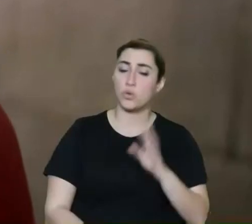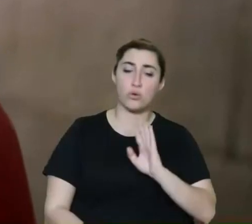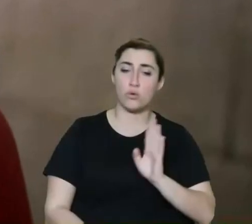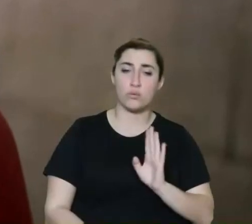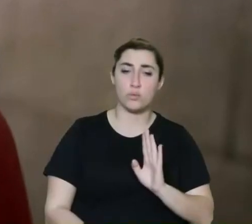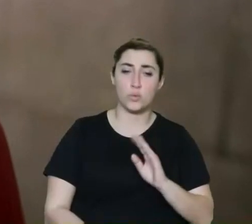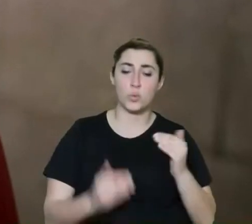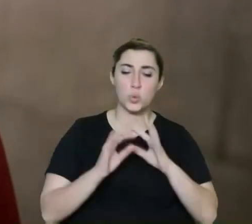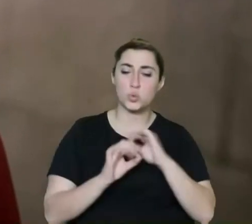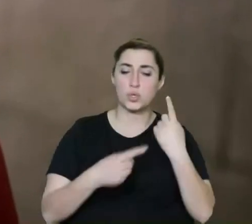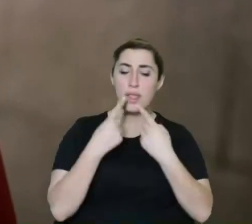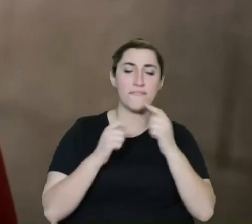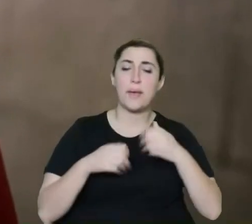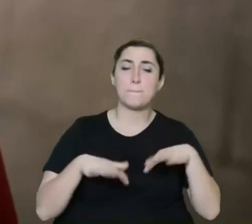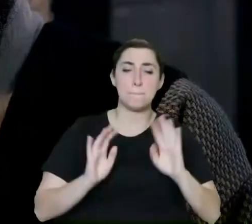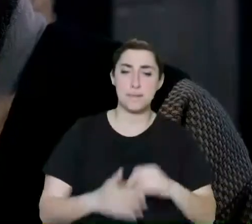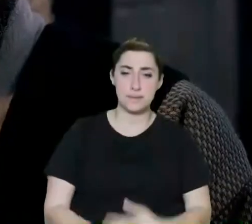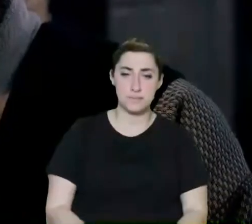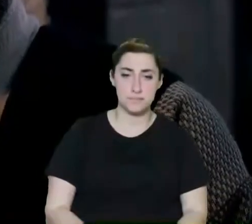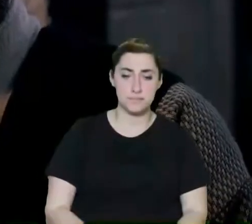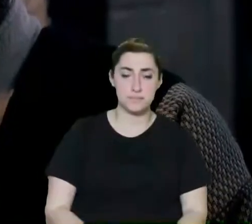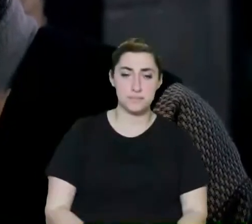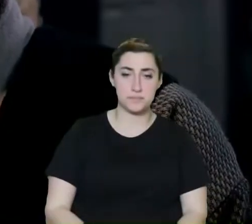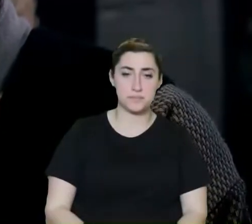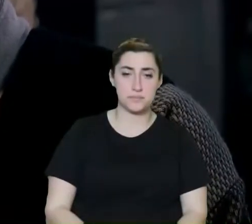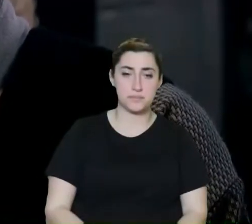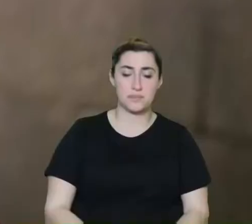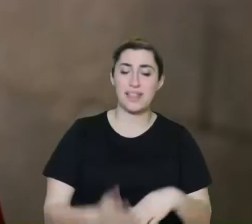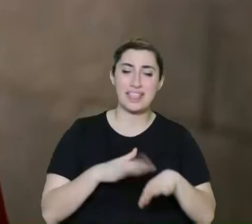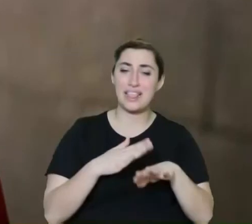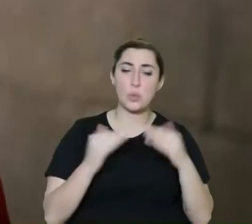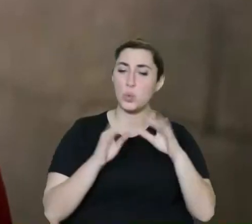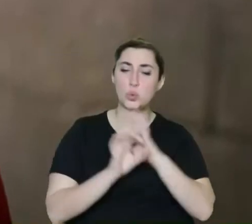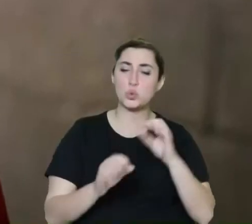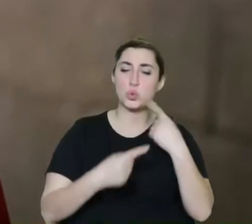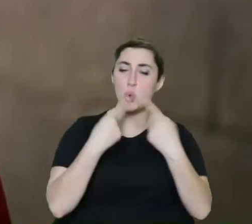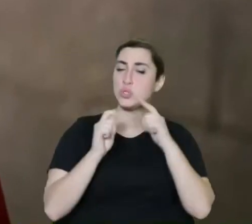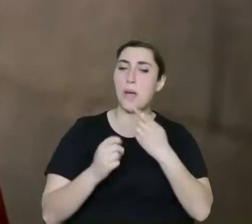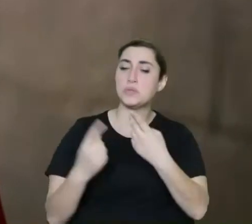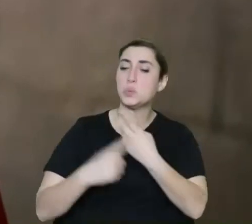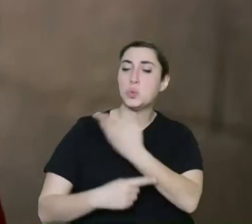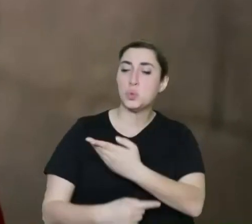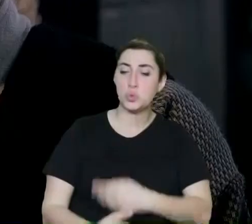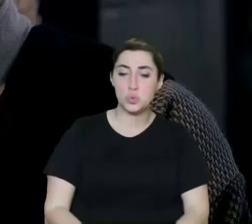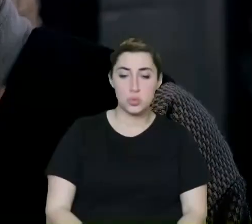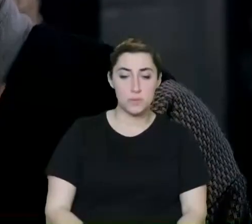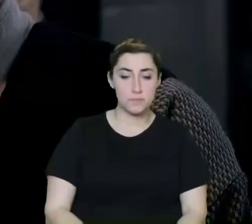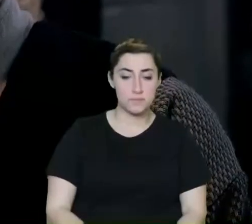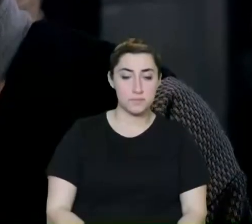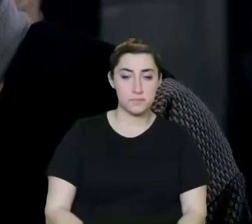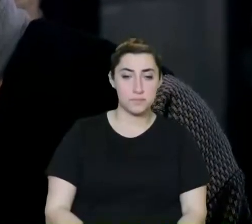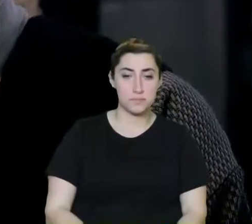Yok, uygunsuz sözler değildir söyledikleri. Niçin uygunsuz sözler etsin Yunus Efendi?